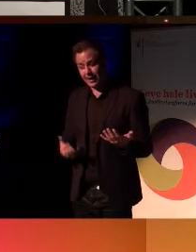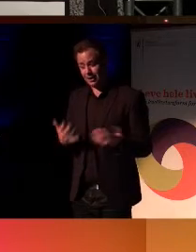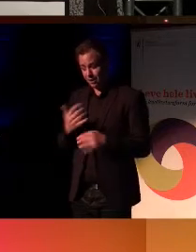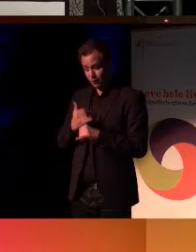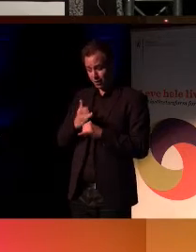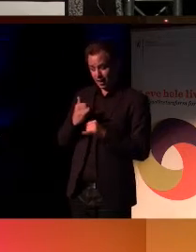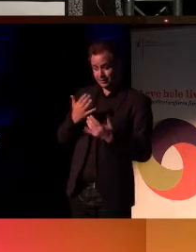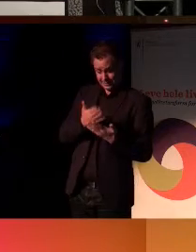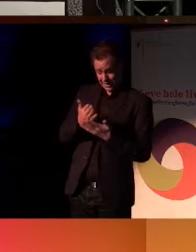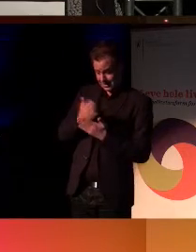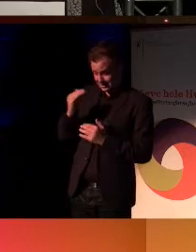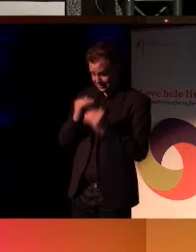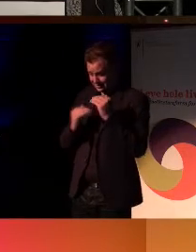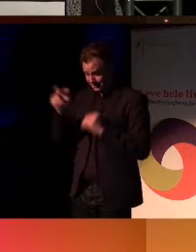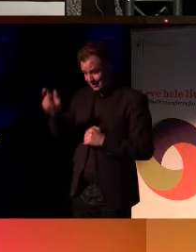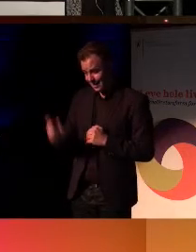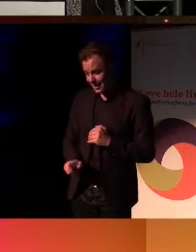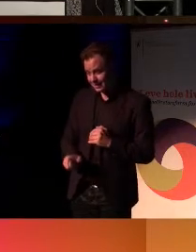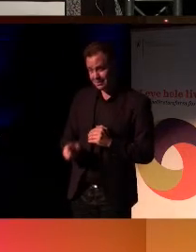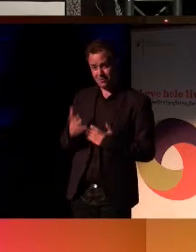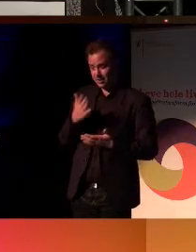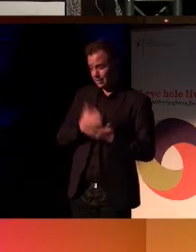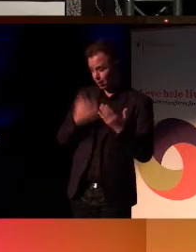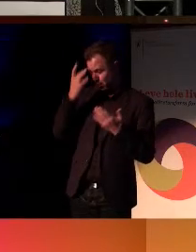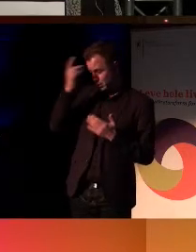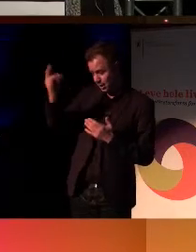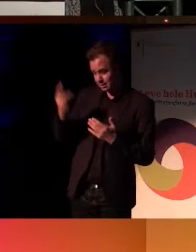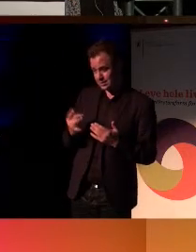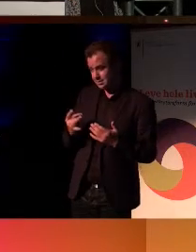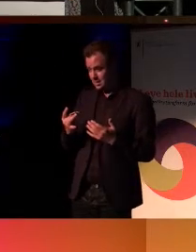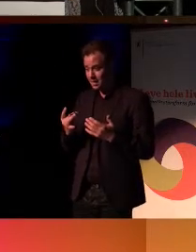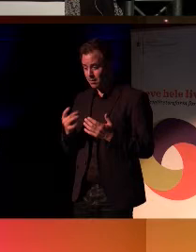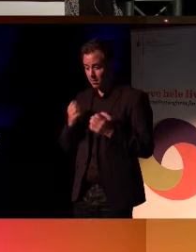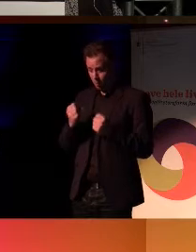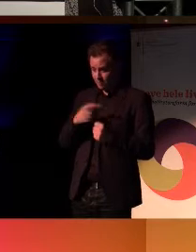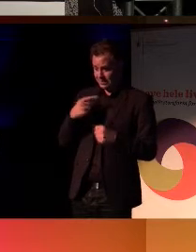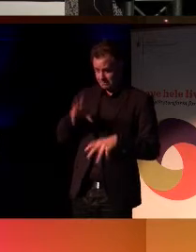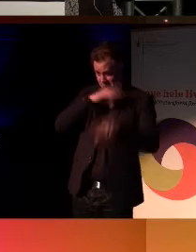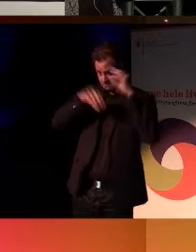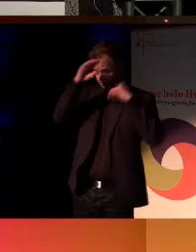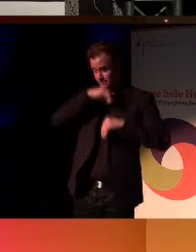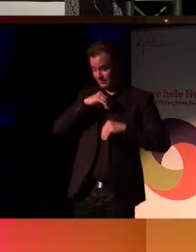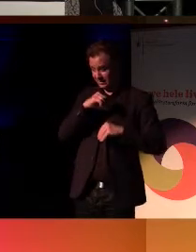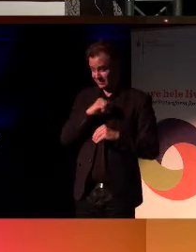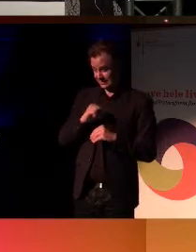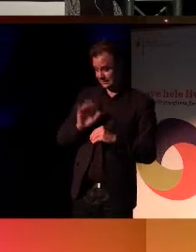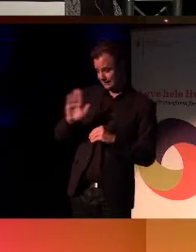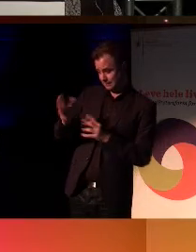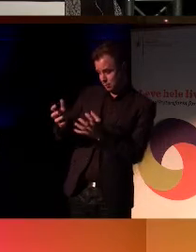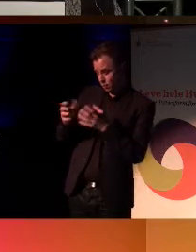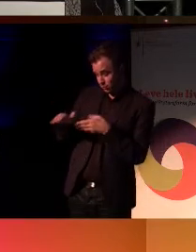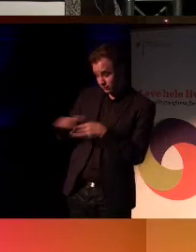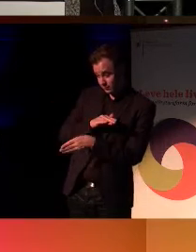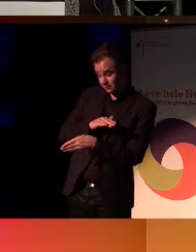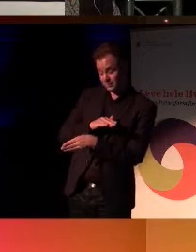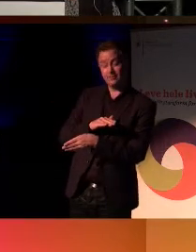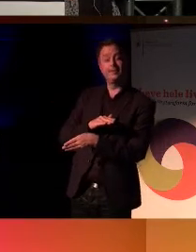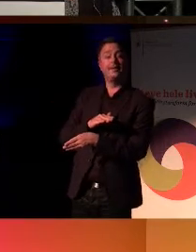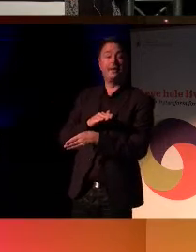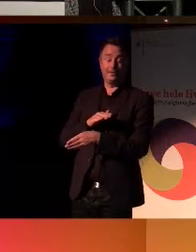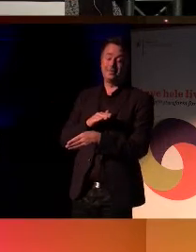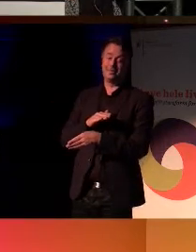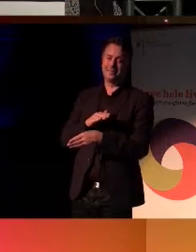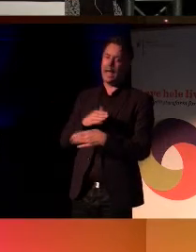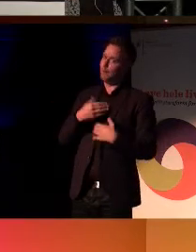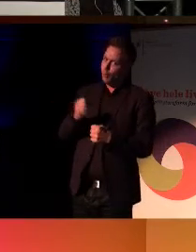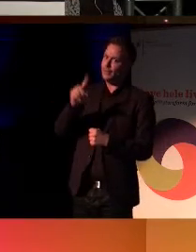vi rigge denne tjenesten? Hvilken kompetanse skal vi bygge for at vi skal møte akkurat ditt behov? Det er jo et modig